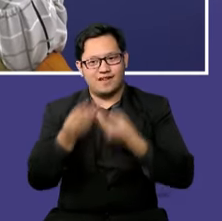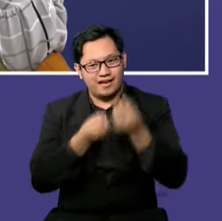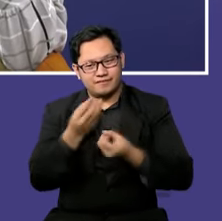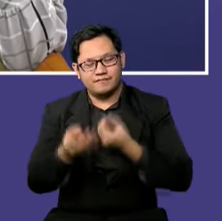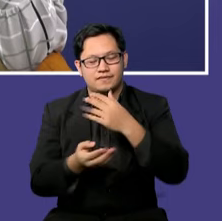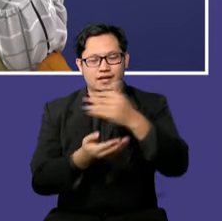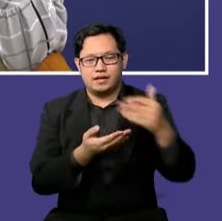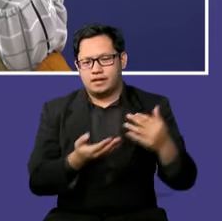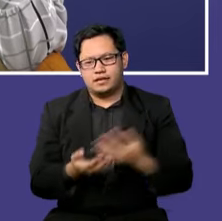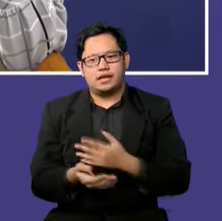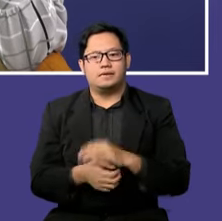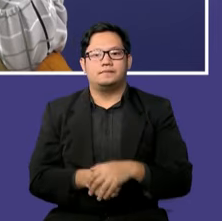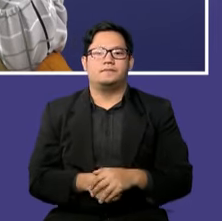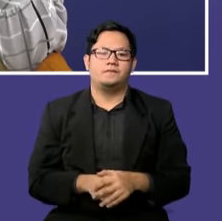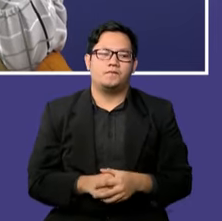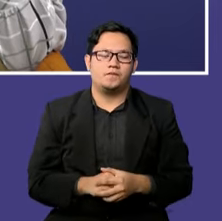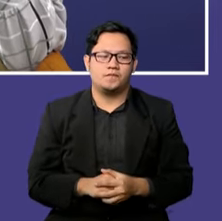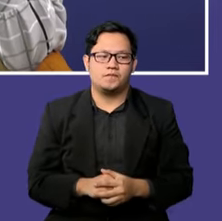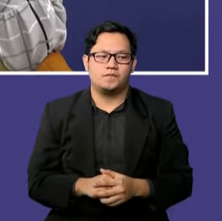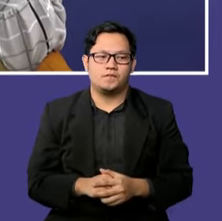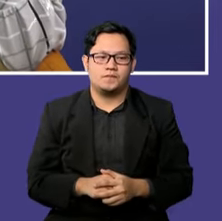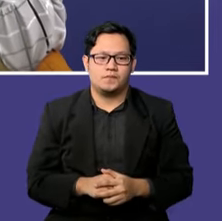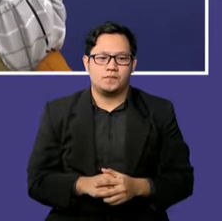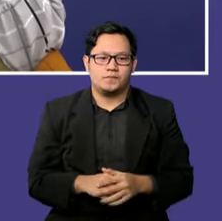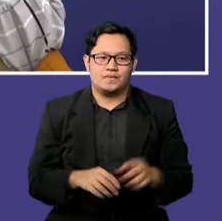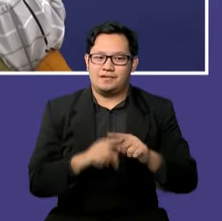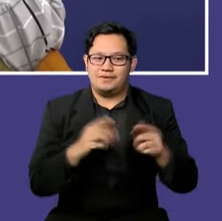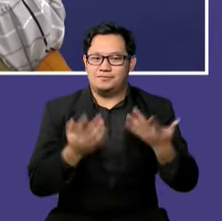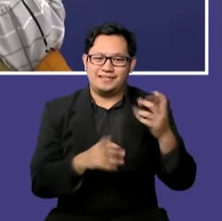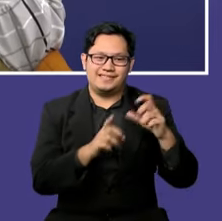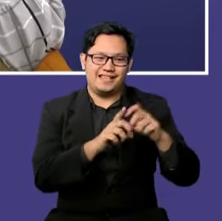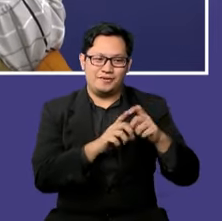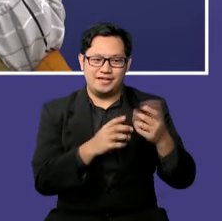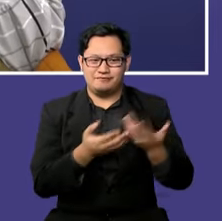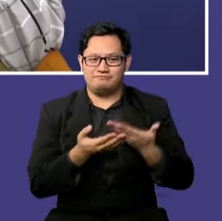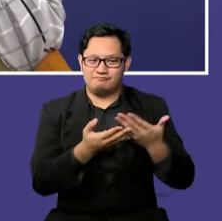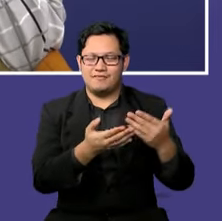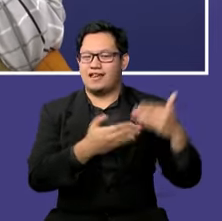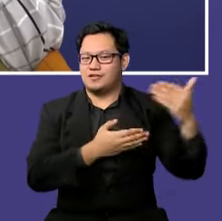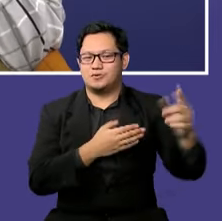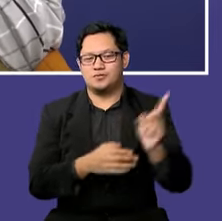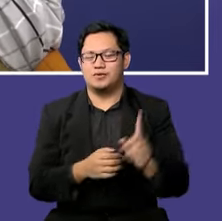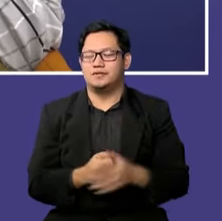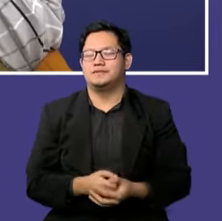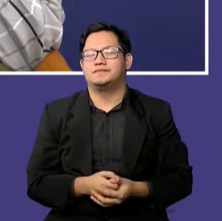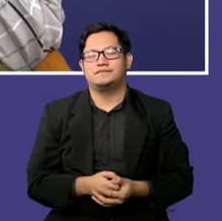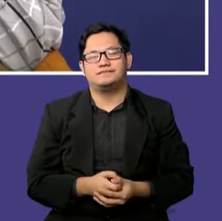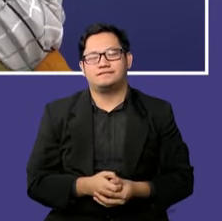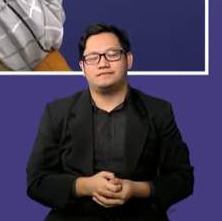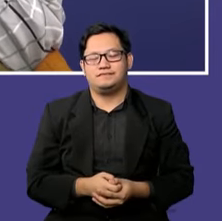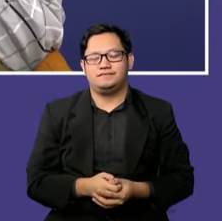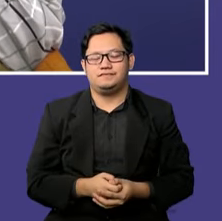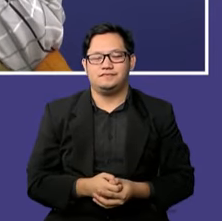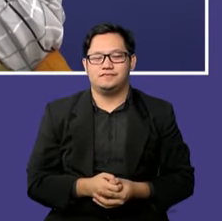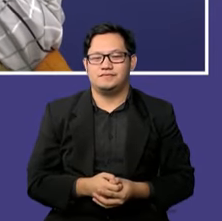Sementara saya ini tuh mau biarkan Oke hidup dilanjutkan dulu ya bye bye